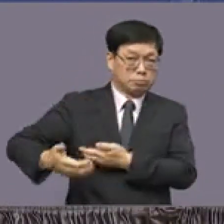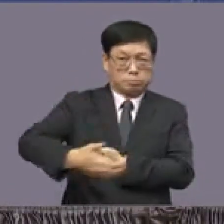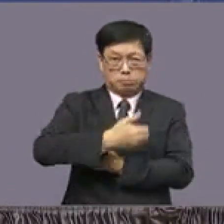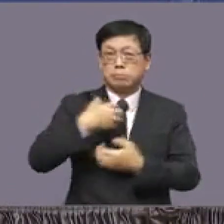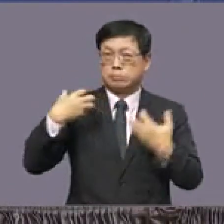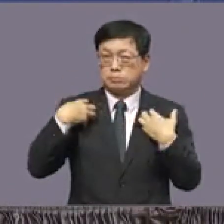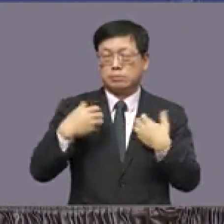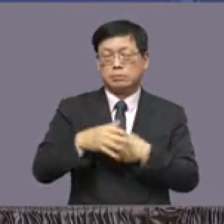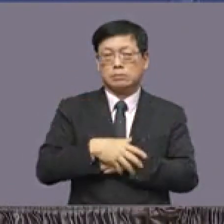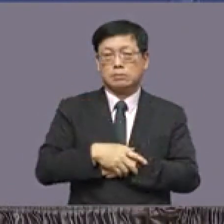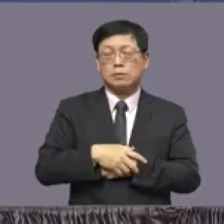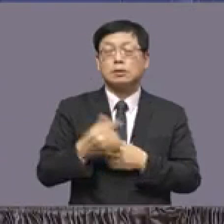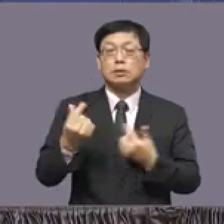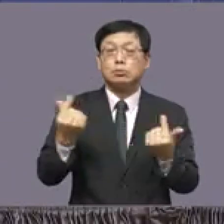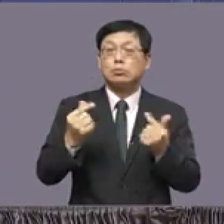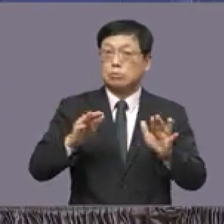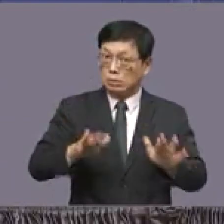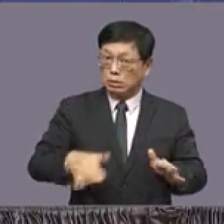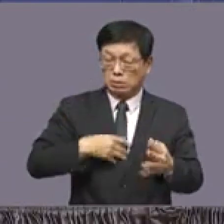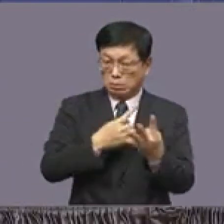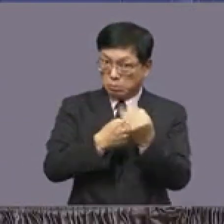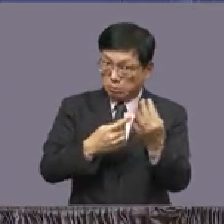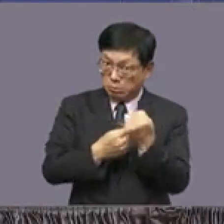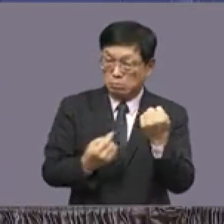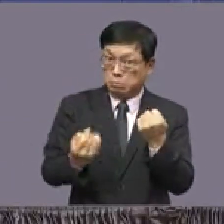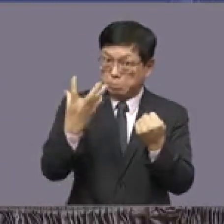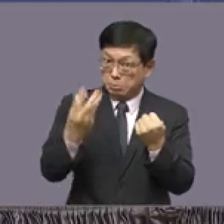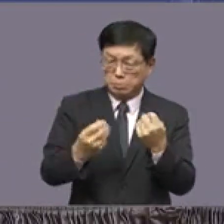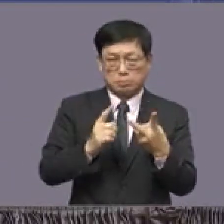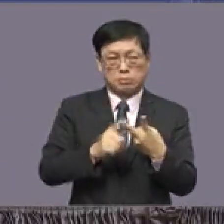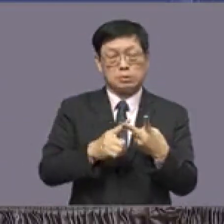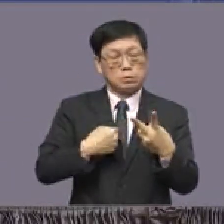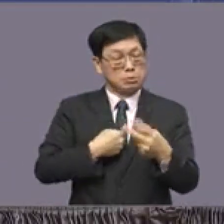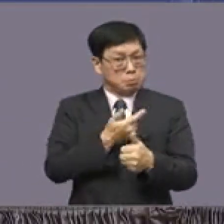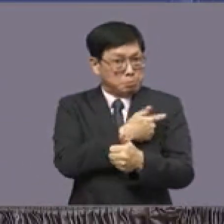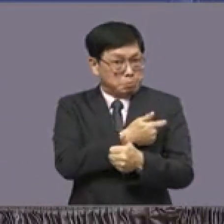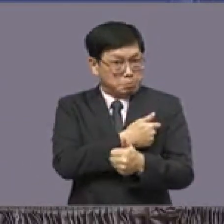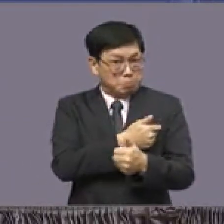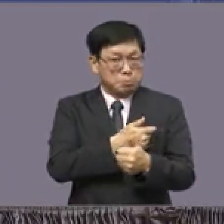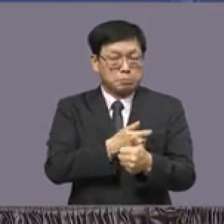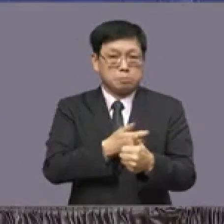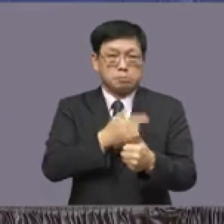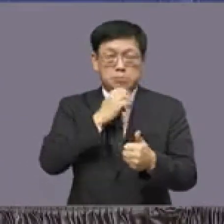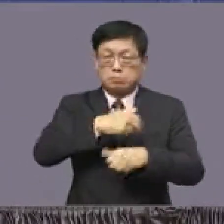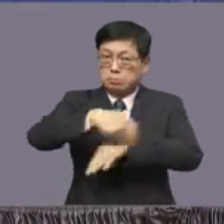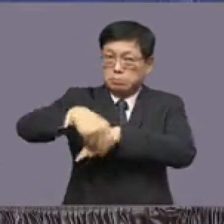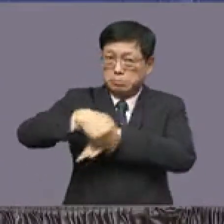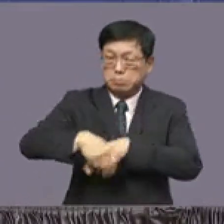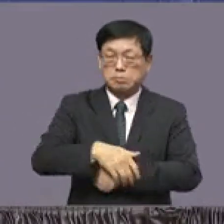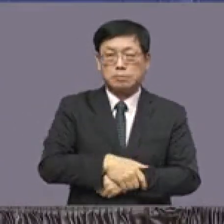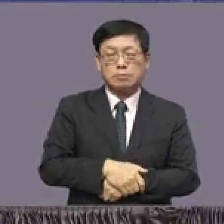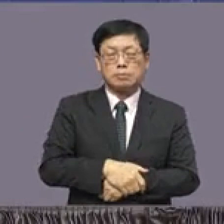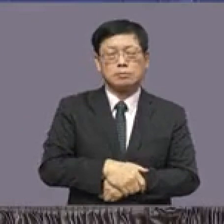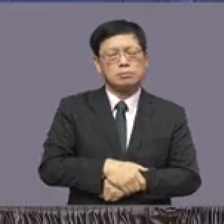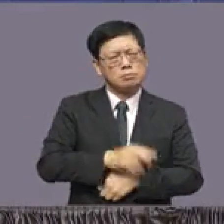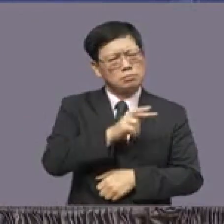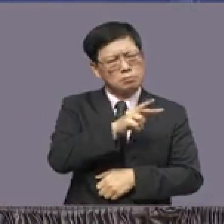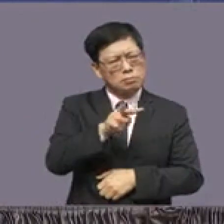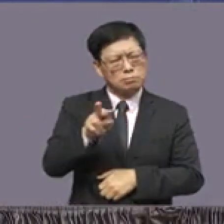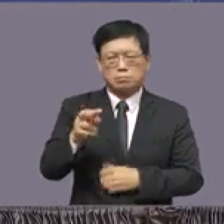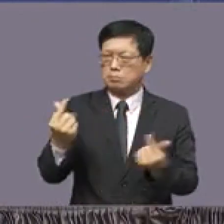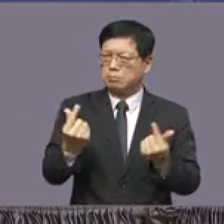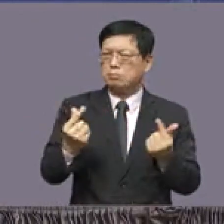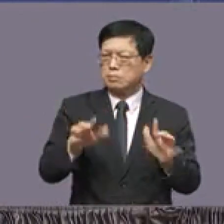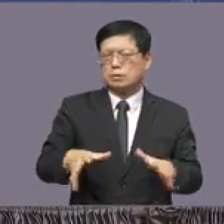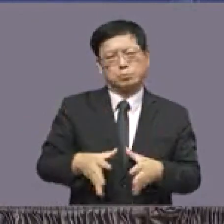理。以现在的数量也好，或是我们施打的这一个规划也好，那么看起来现阶段